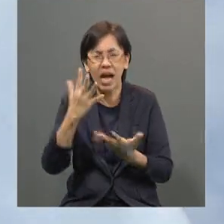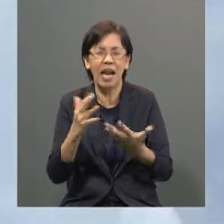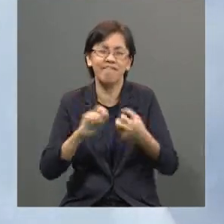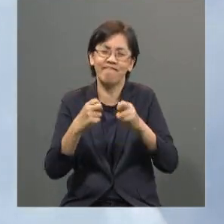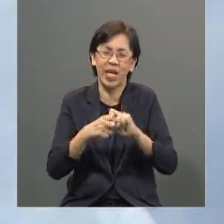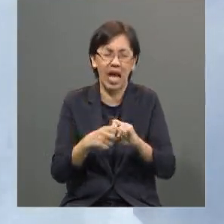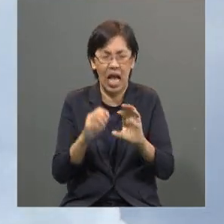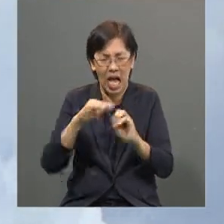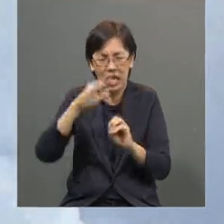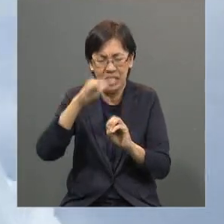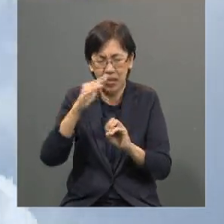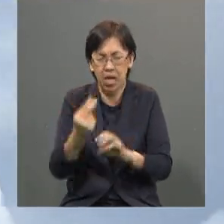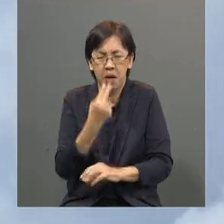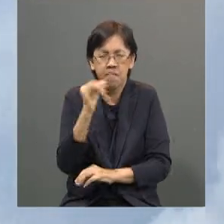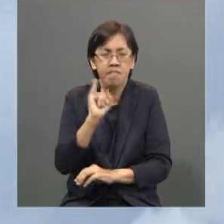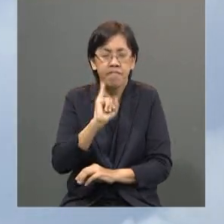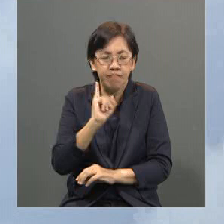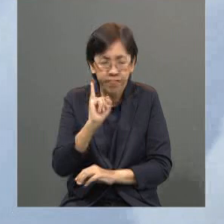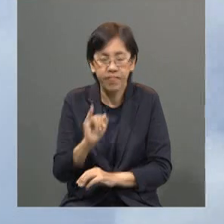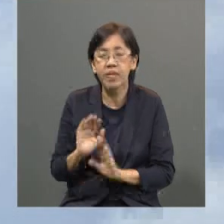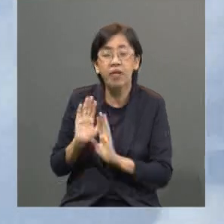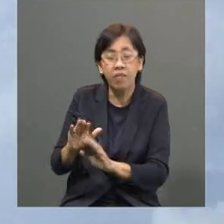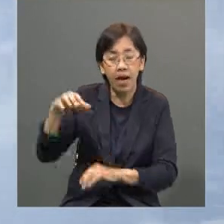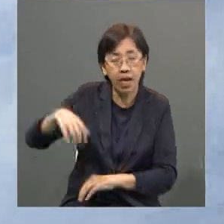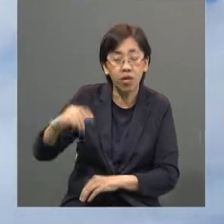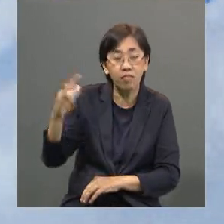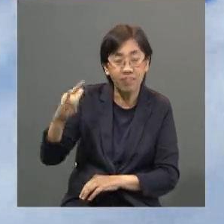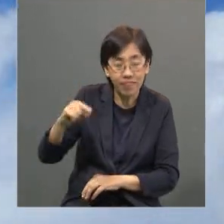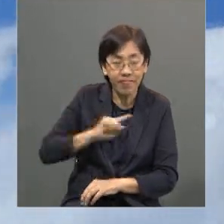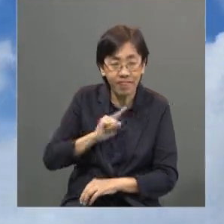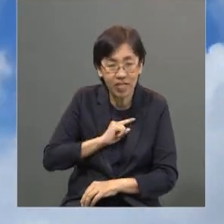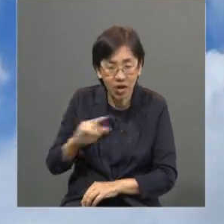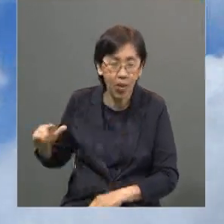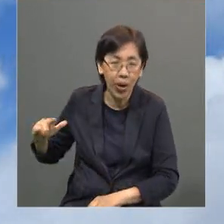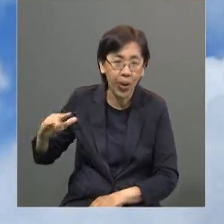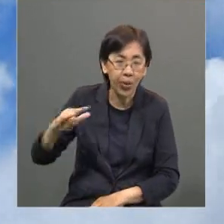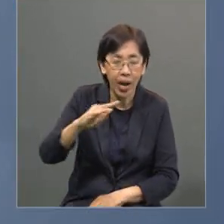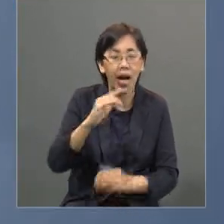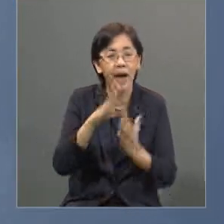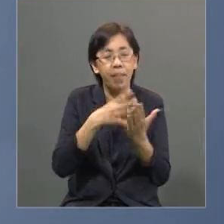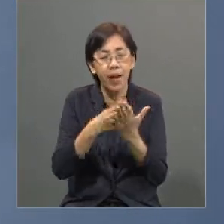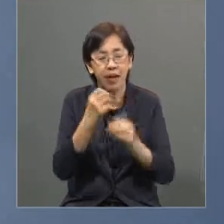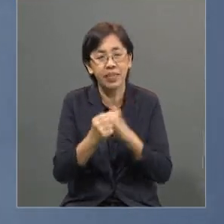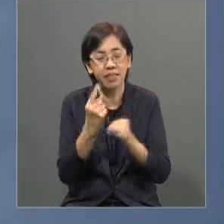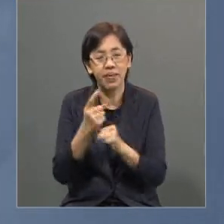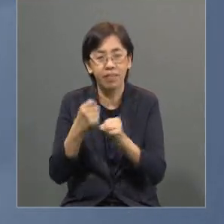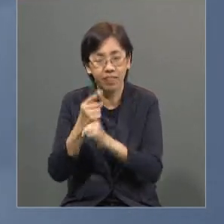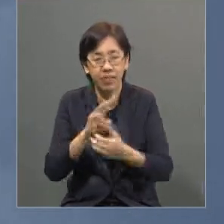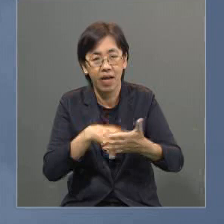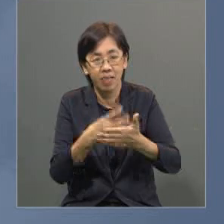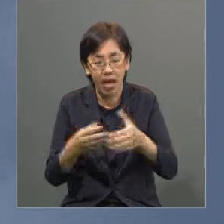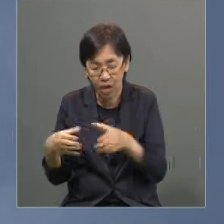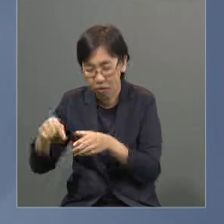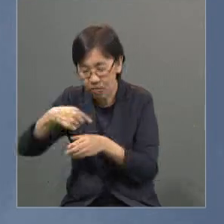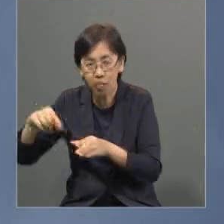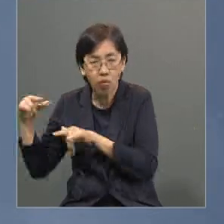รฐานจึงมอบหมายให้กรมฝนหลวงและการบินเกษตรจัดทำแผนปฏิบัติการฝนหลวงประจำปีจัดตั้งหน่วยปฏิบัติการฝนหลวงเ